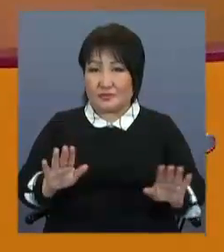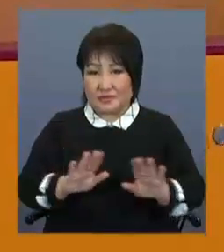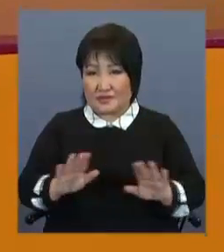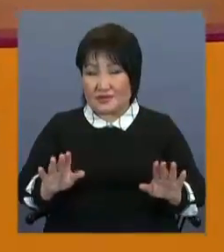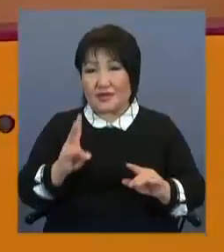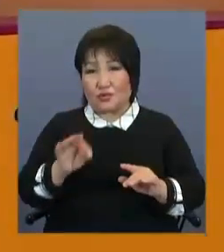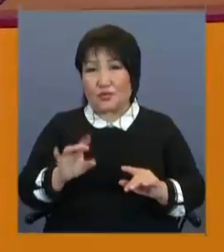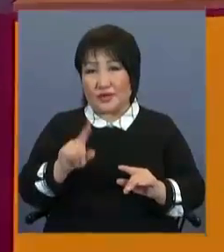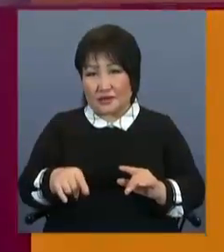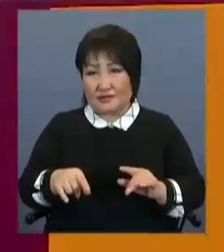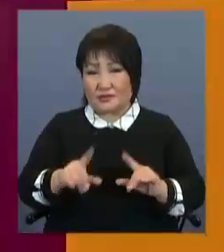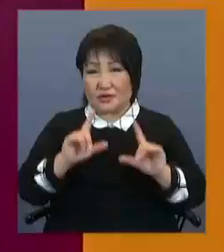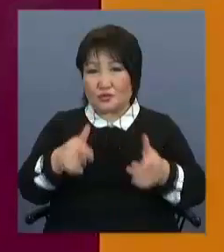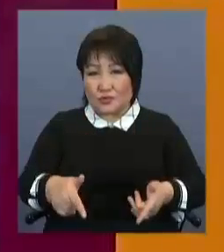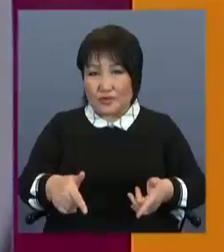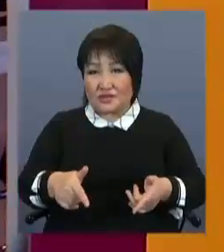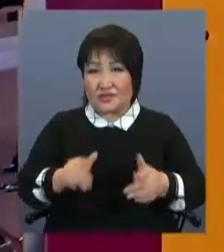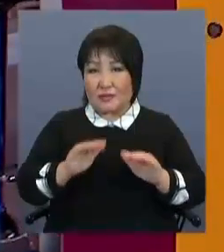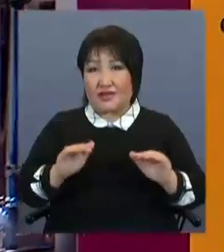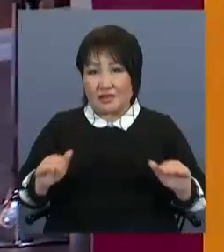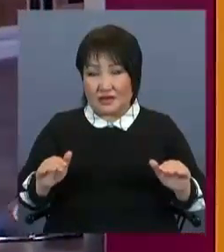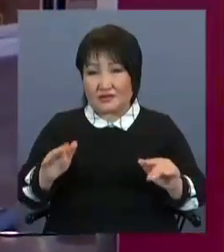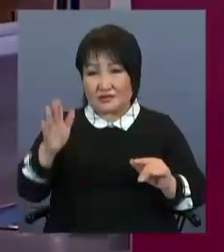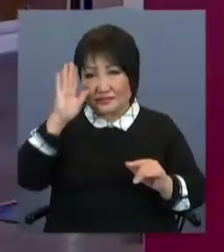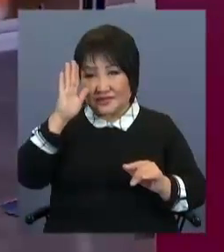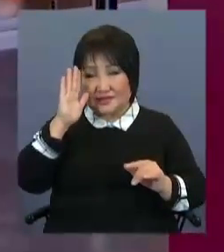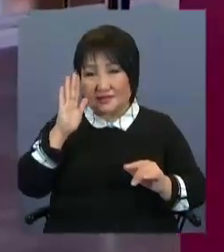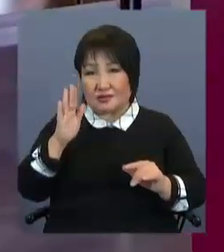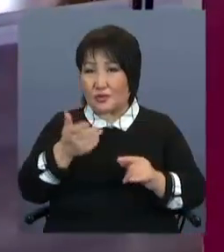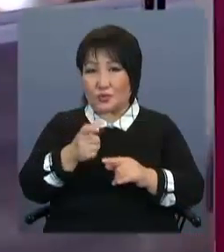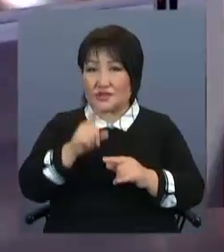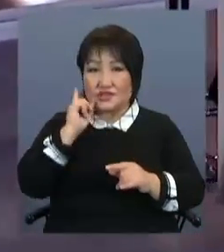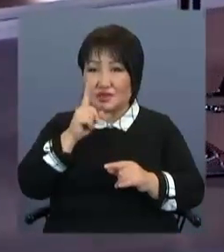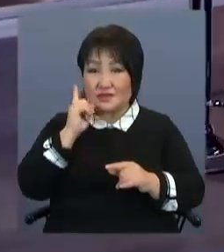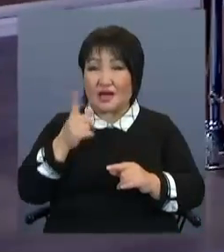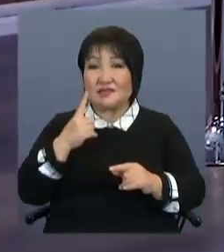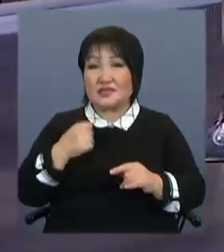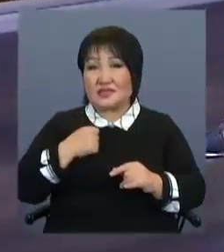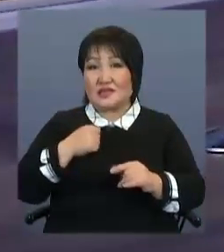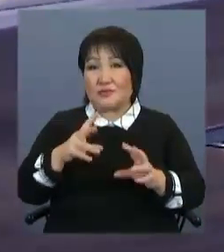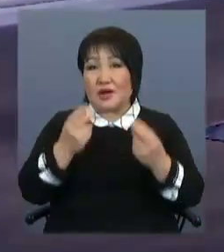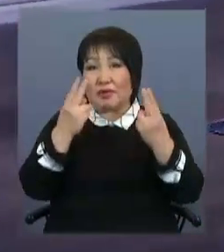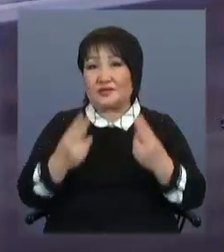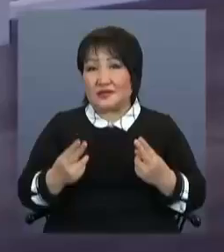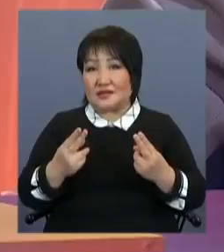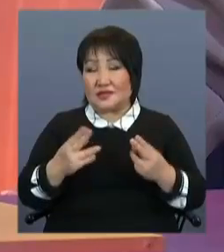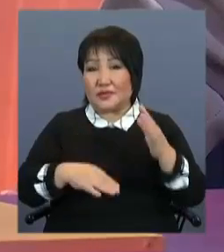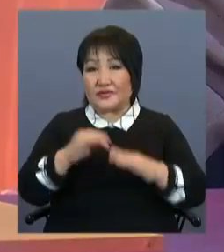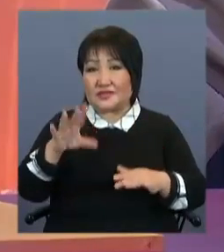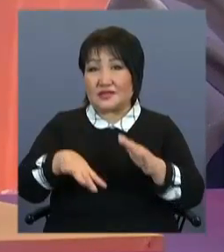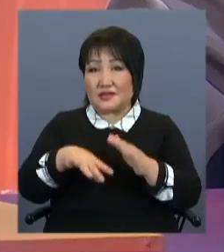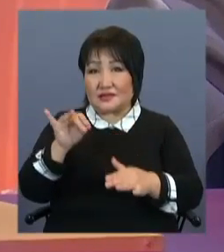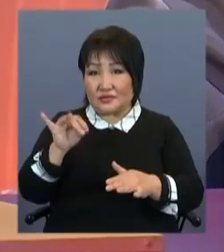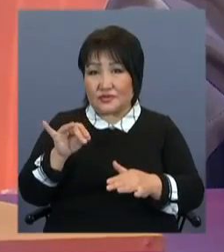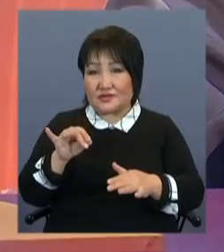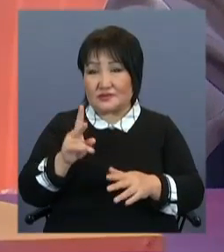көбі жас балдар. Әскери мамандығын таңдап алғаннан кейін қай әскер адам өскісі